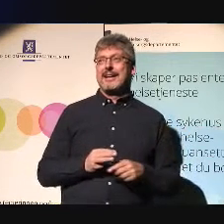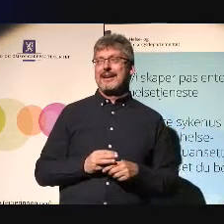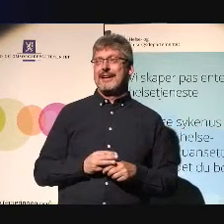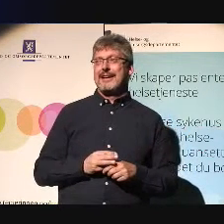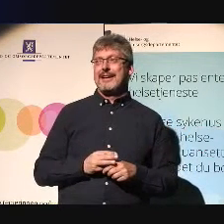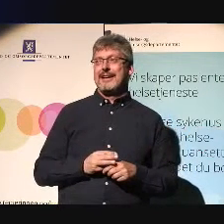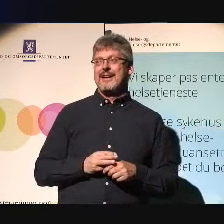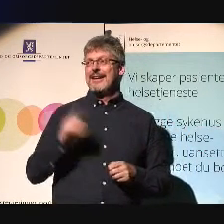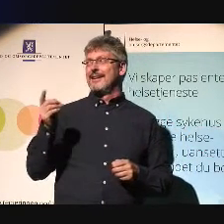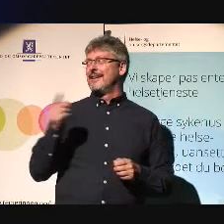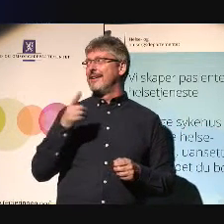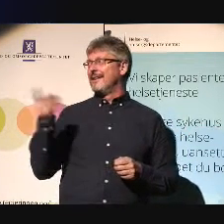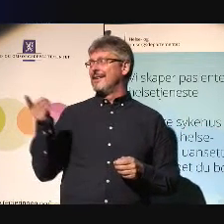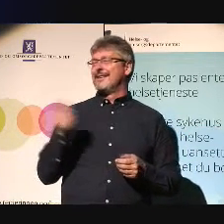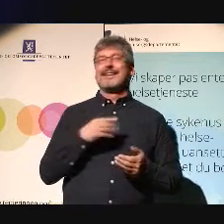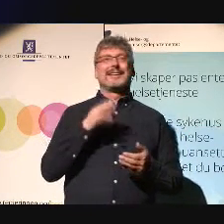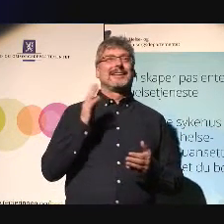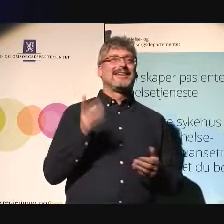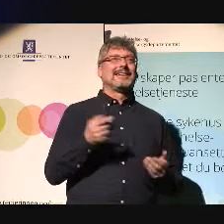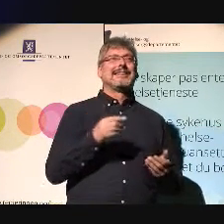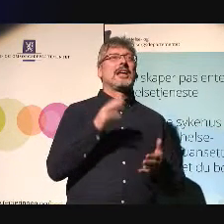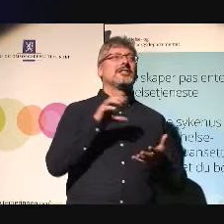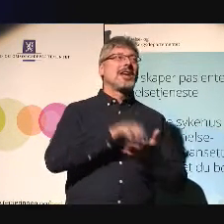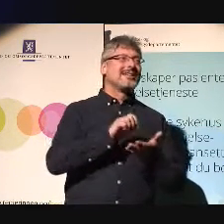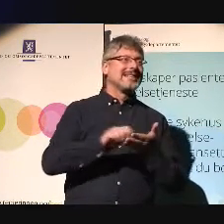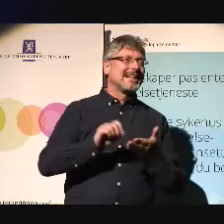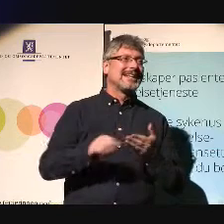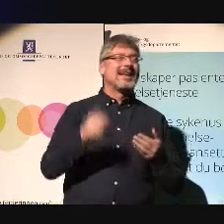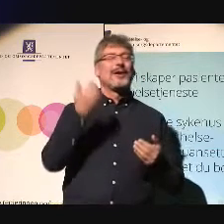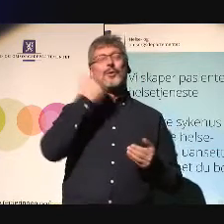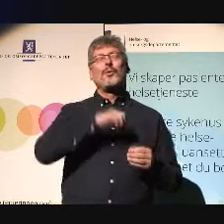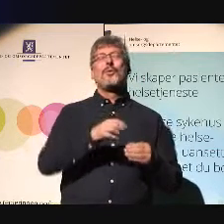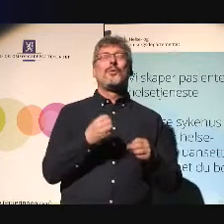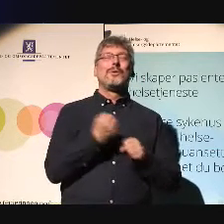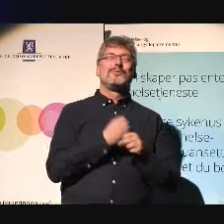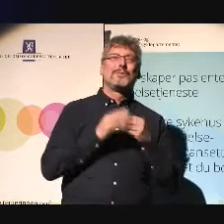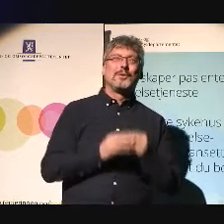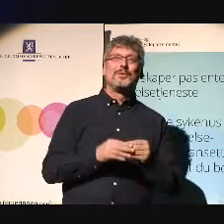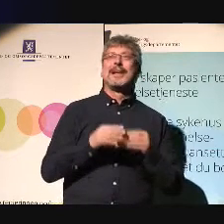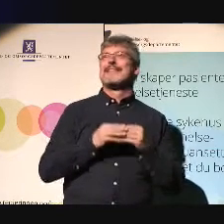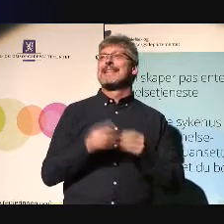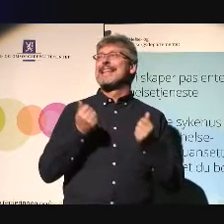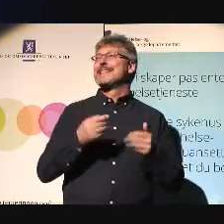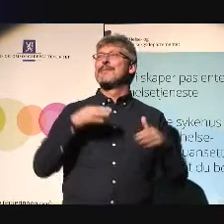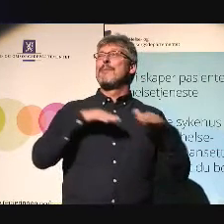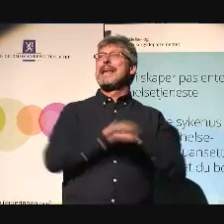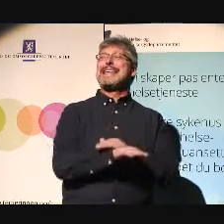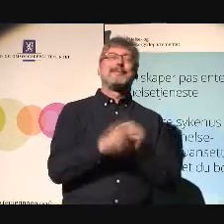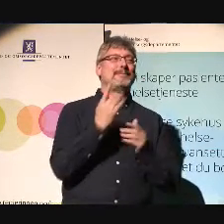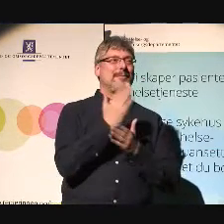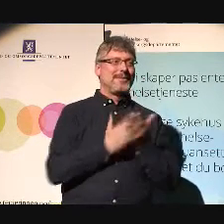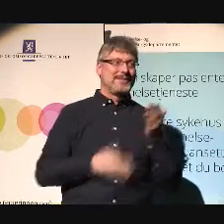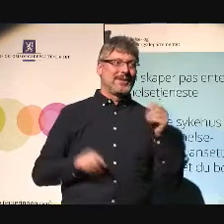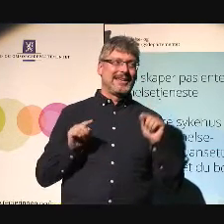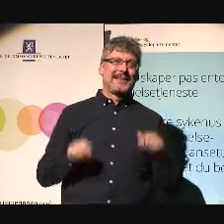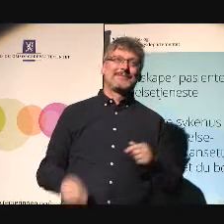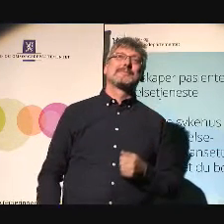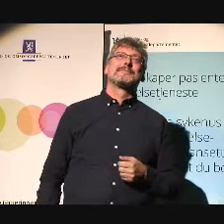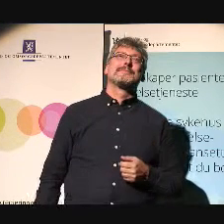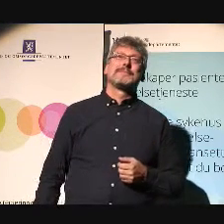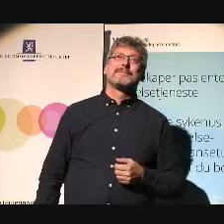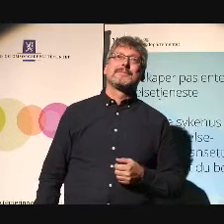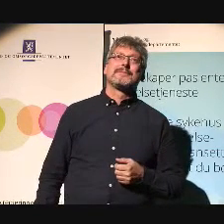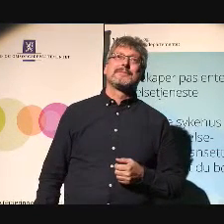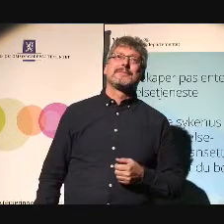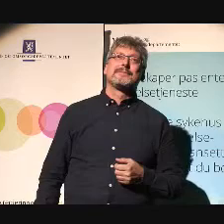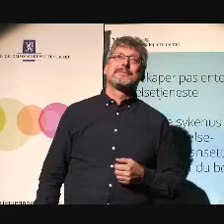Helseminister, statssekretærer og gode kolleger og venner. Det jo litt som å komme hjem på en måte. Jeg skal